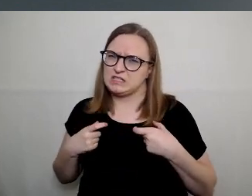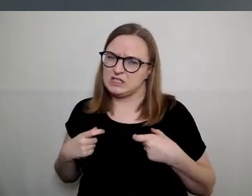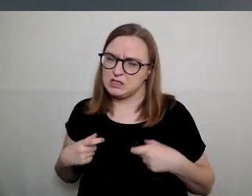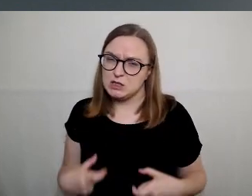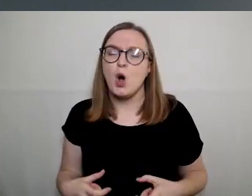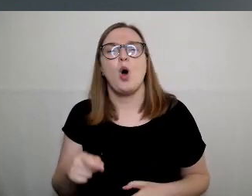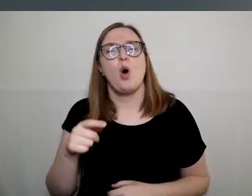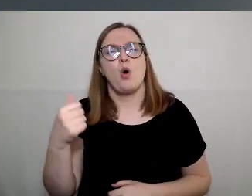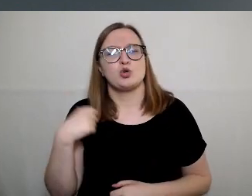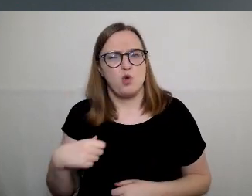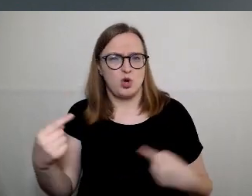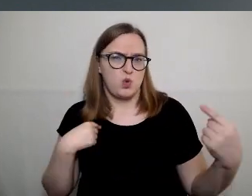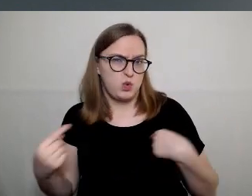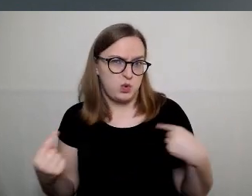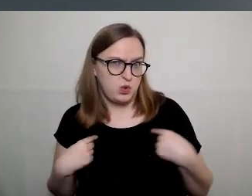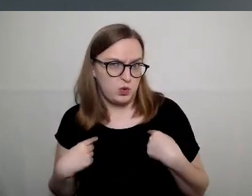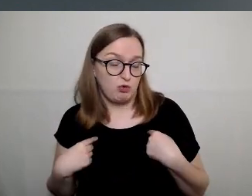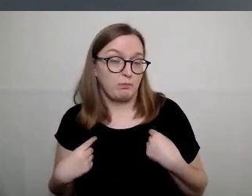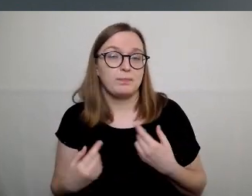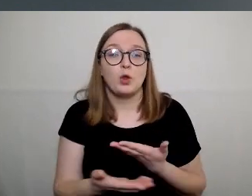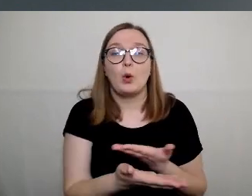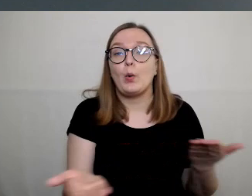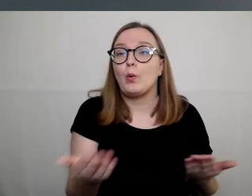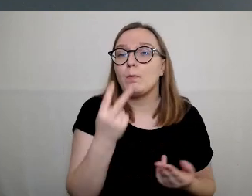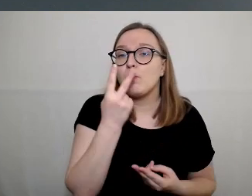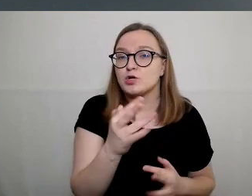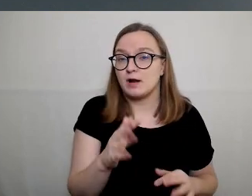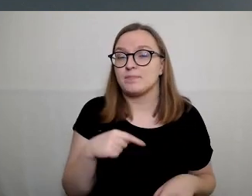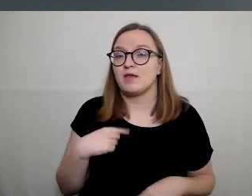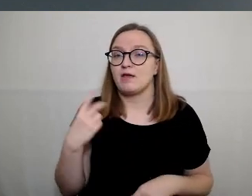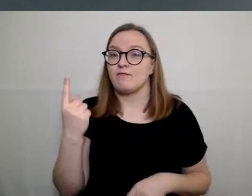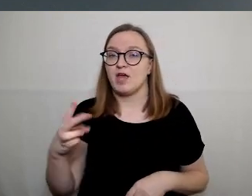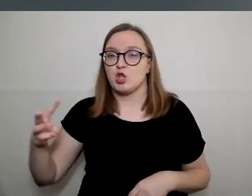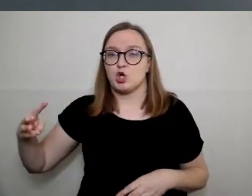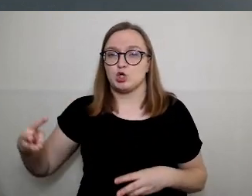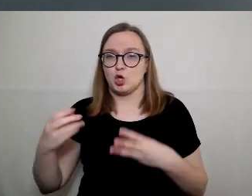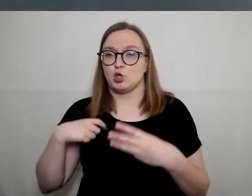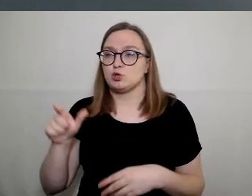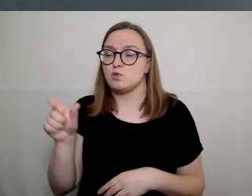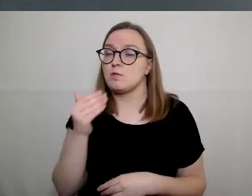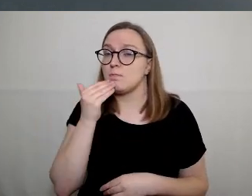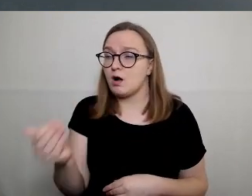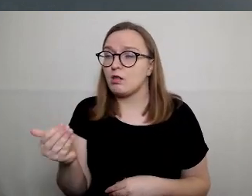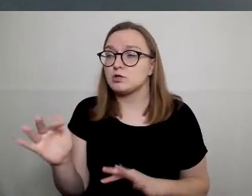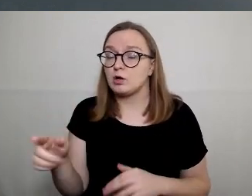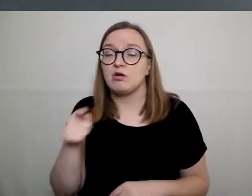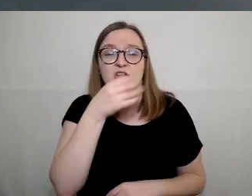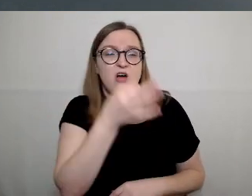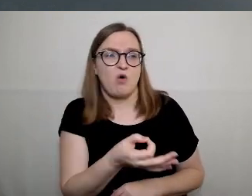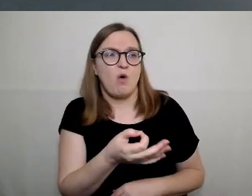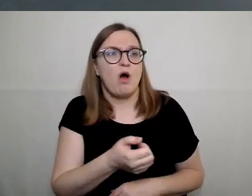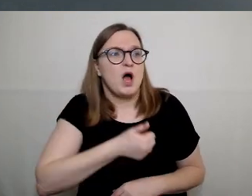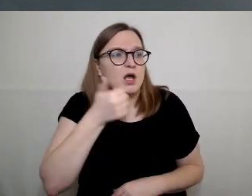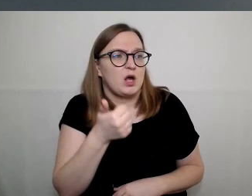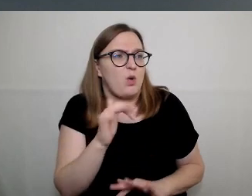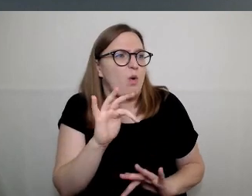apdumtakis. O koks būtų jūsų požiūris? Kai aš paklausiau vieno šakiečių, jis pasakė, vaikeli, būtų gerai, kad jie iš viso, iš pradžių bent kokių didesnių